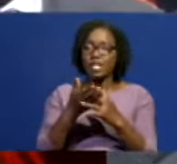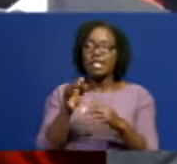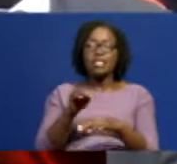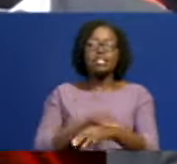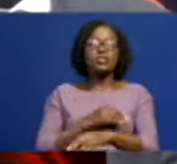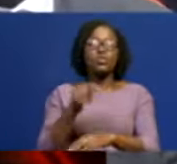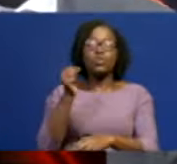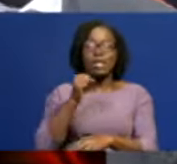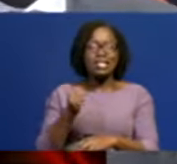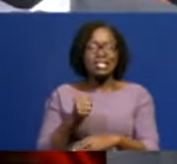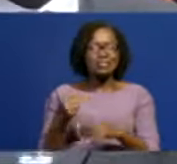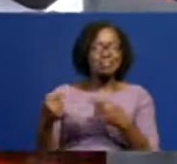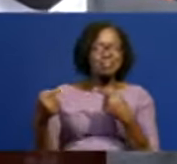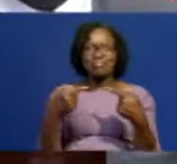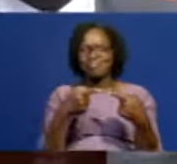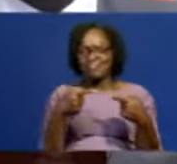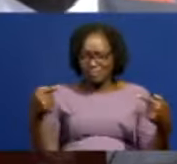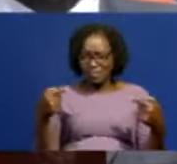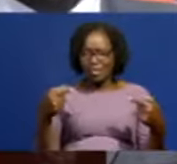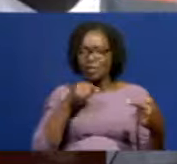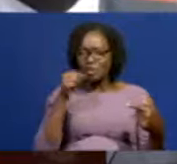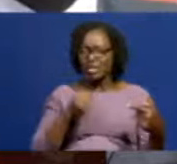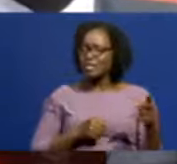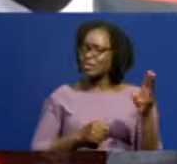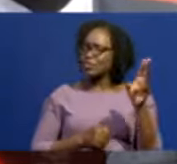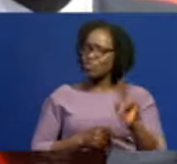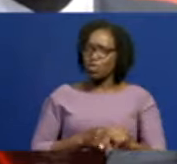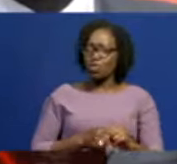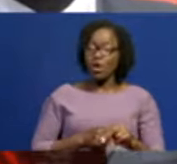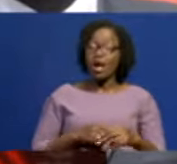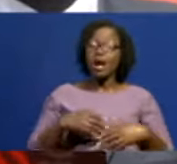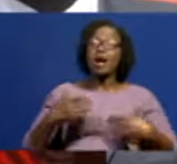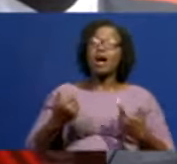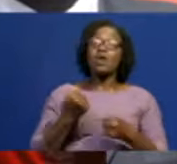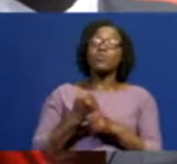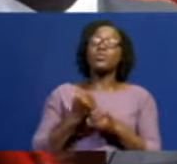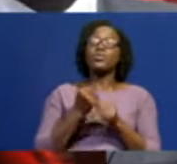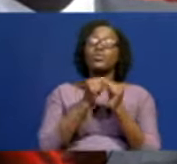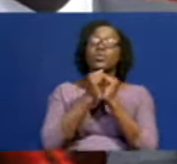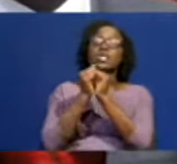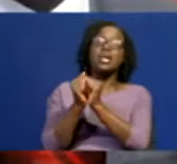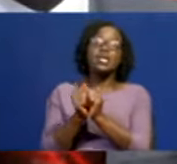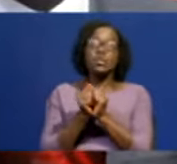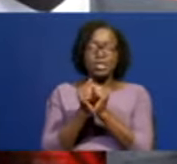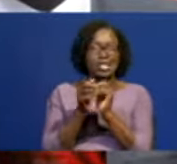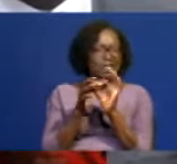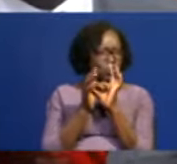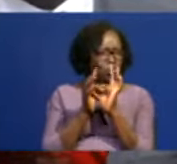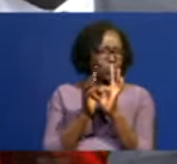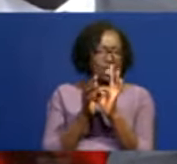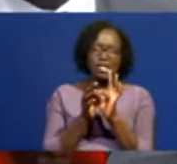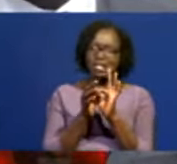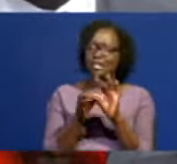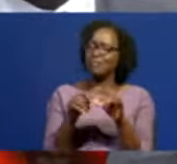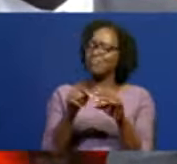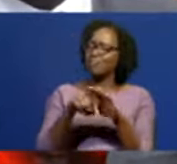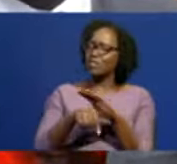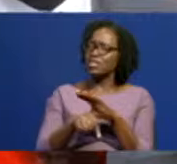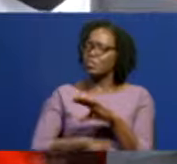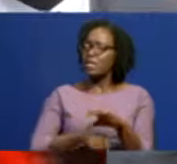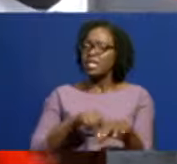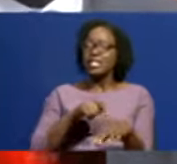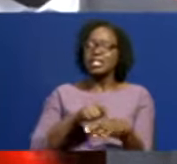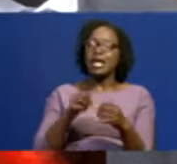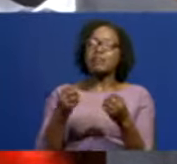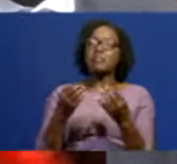wazee. In fact, vile tunafanya, tuko pamoja nao sana. Wakati wa wazee